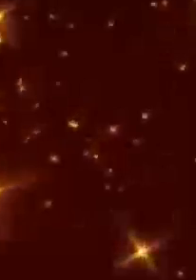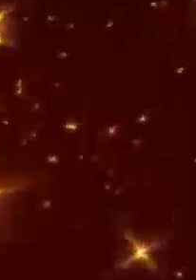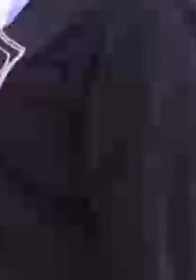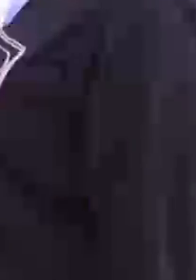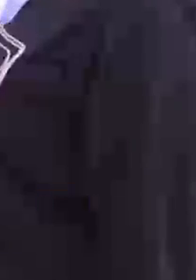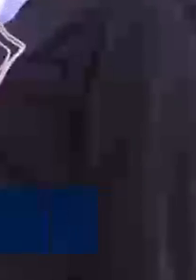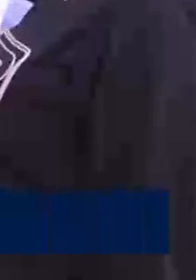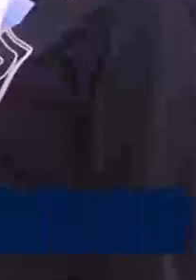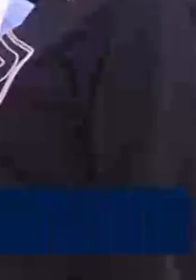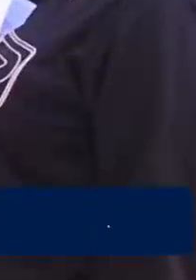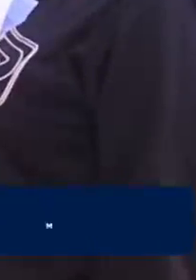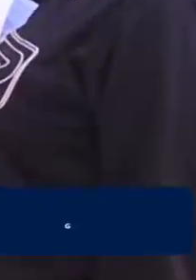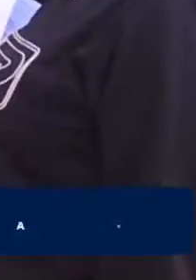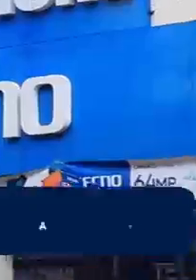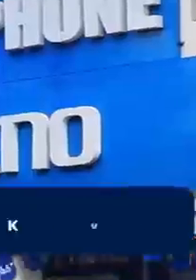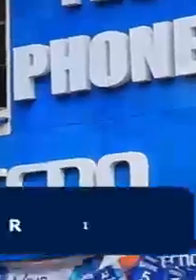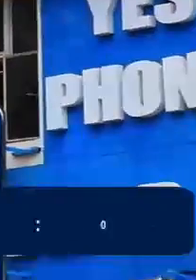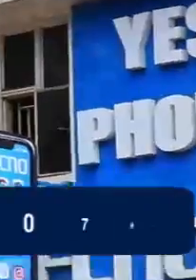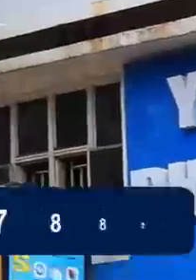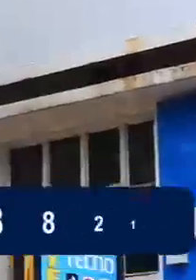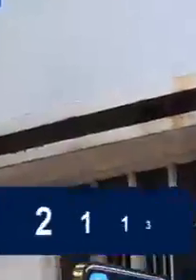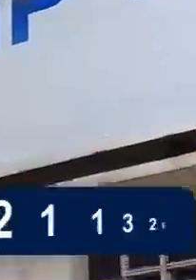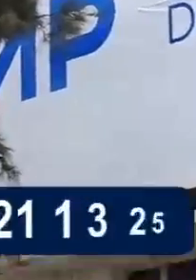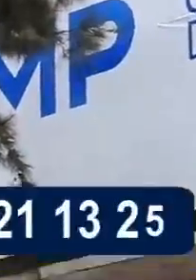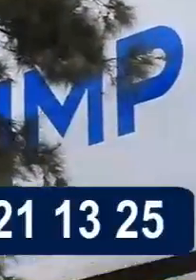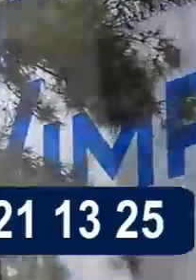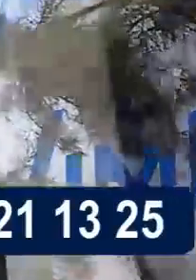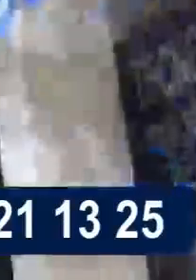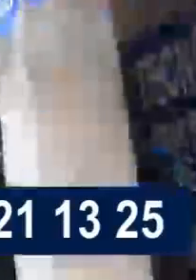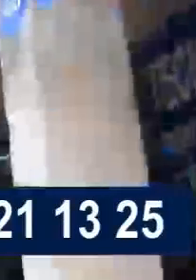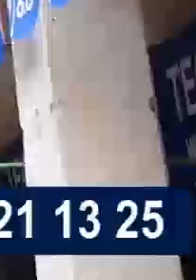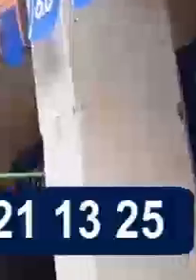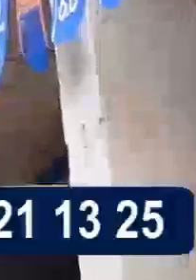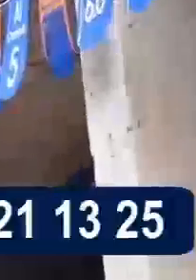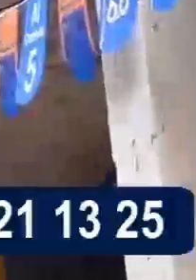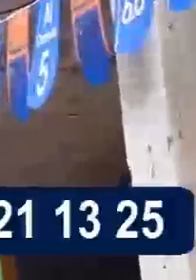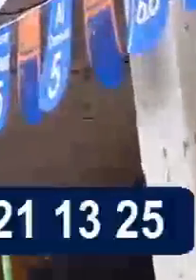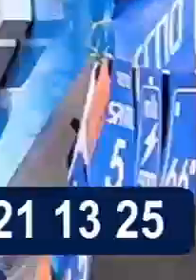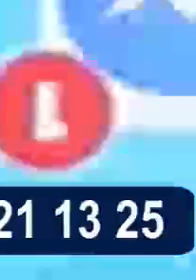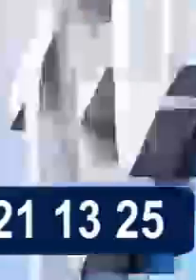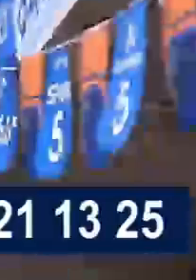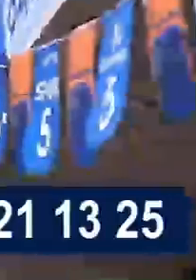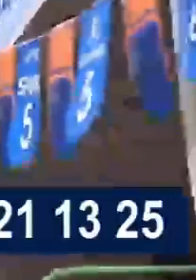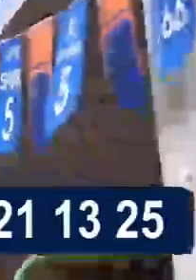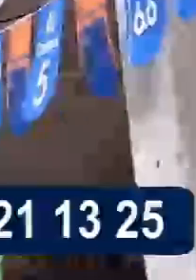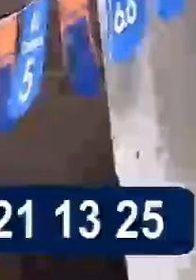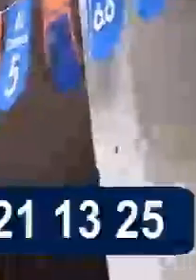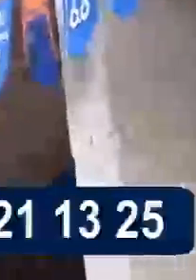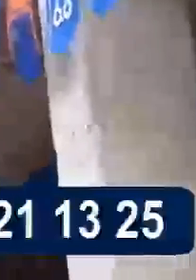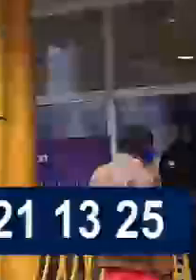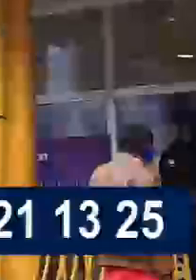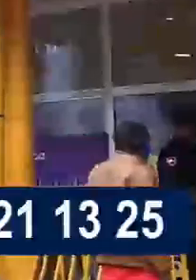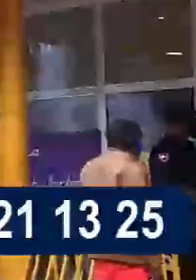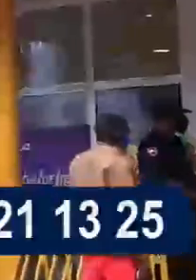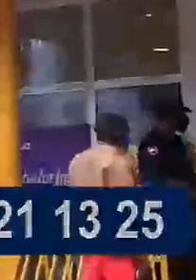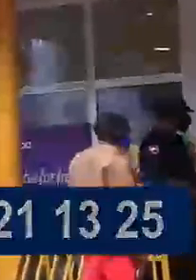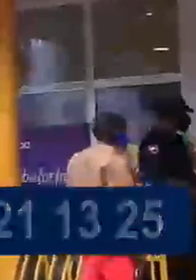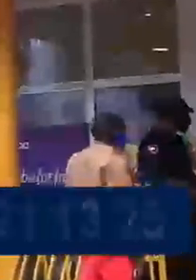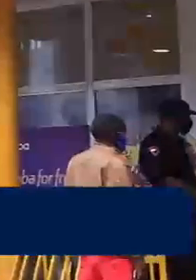Phone dusange mu mujyi rwagati hafi ya City Plaza ahamanitse igitelefone cya Rutura cyanditseho Yes Phone